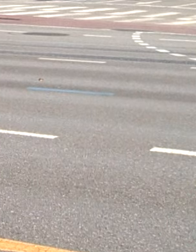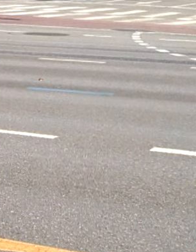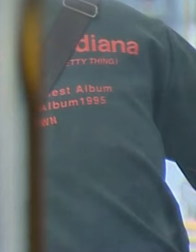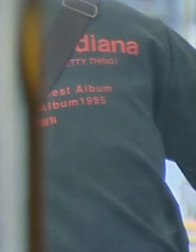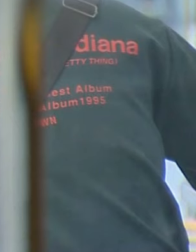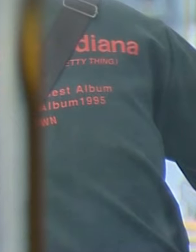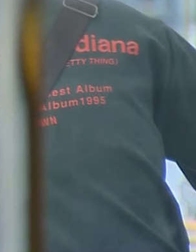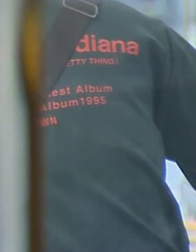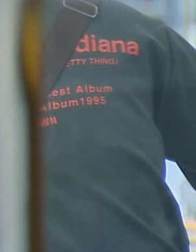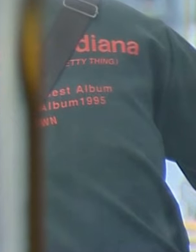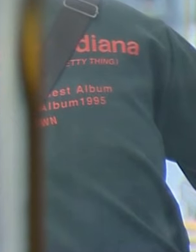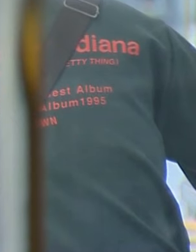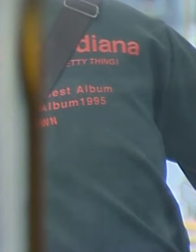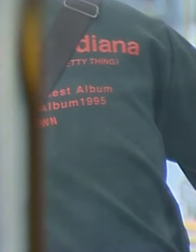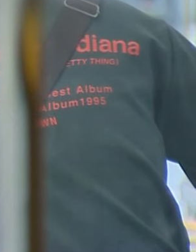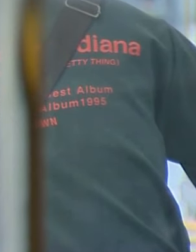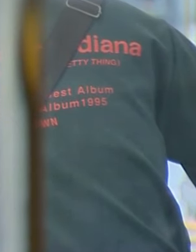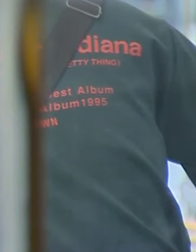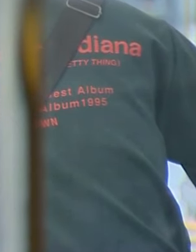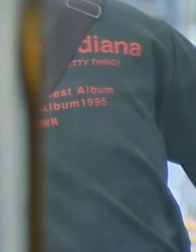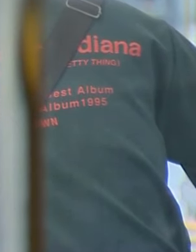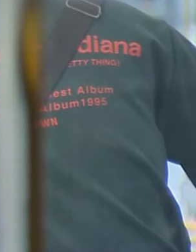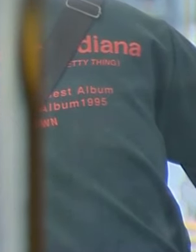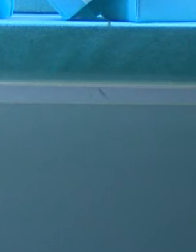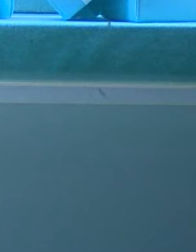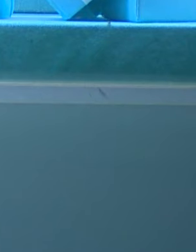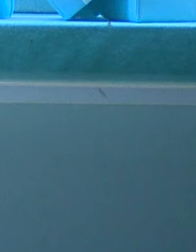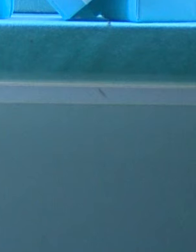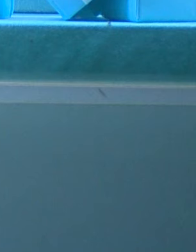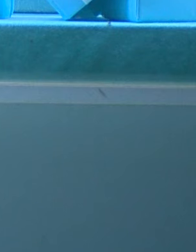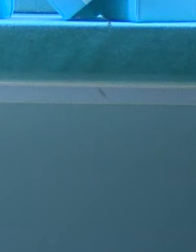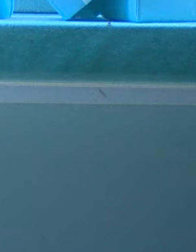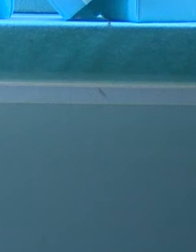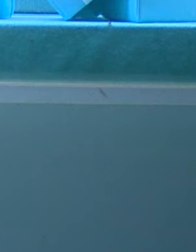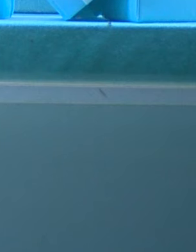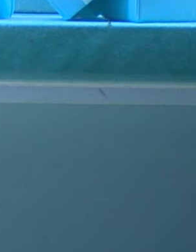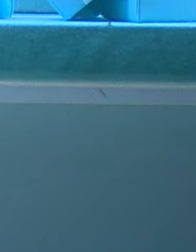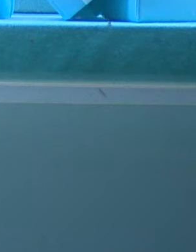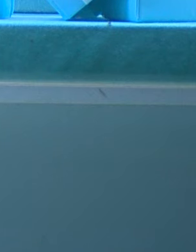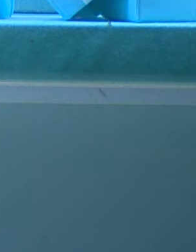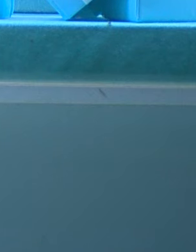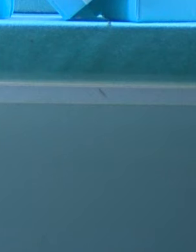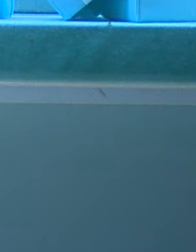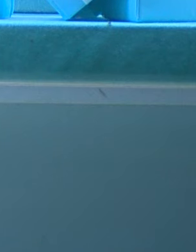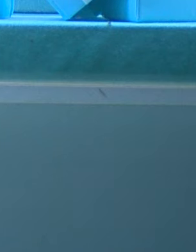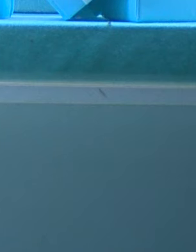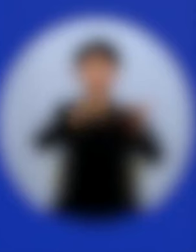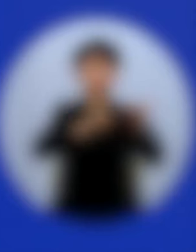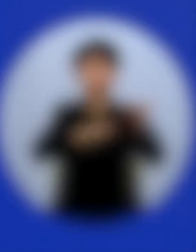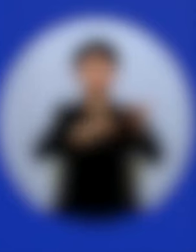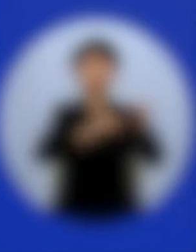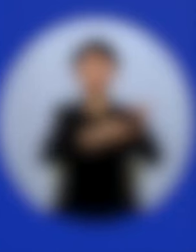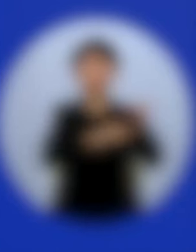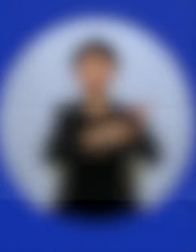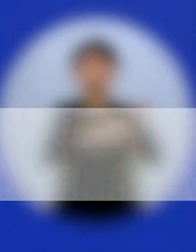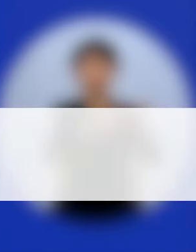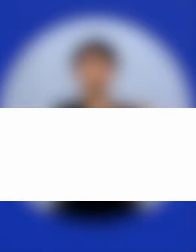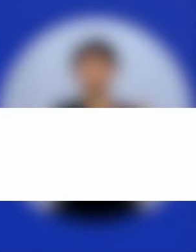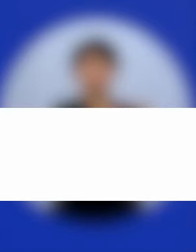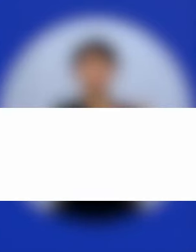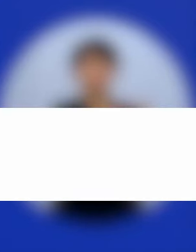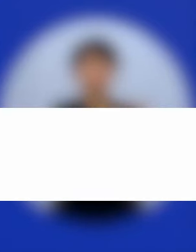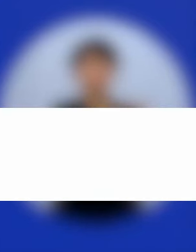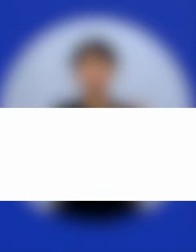입법에 무신경했던 공약을 또 내세운다고 꼬집자 국민의힘 최재형 후보는 강력하게 맞섭니다. 주얼리